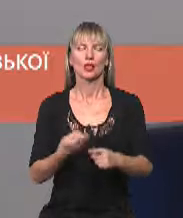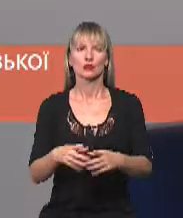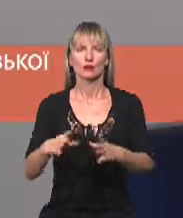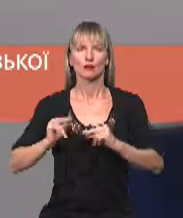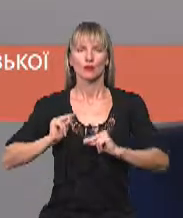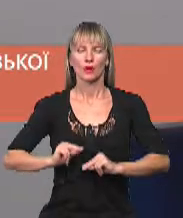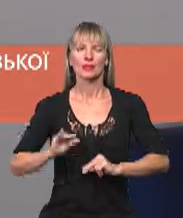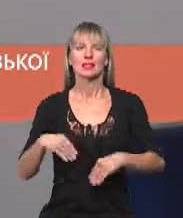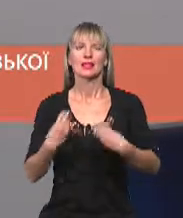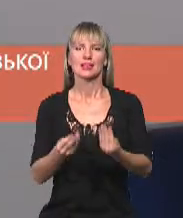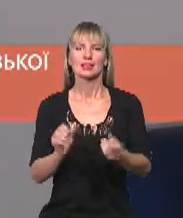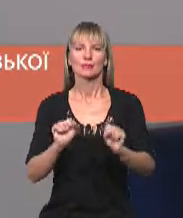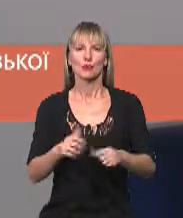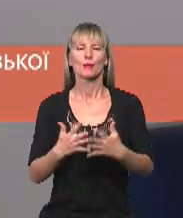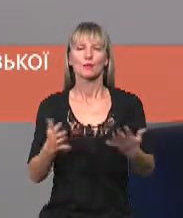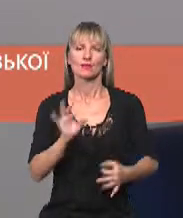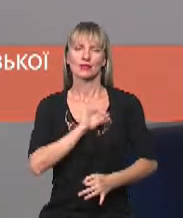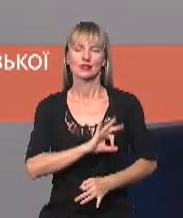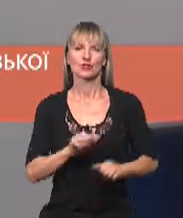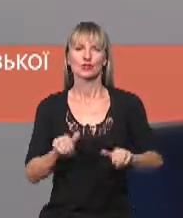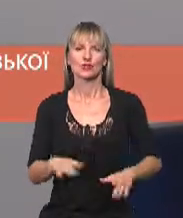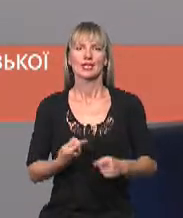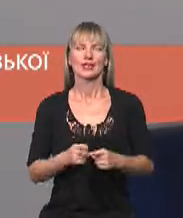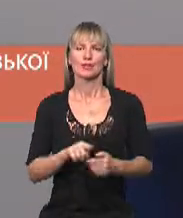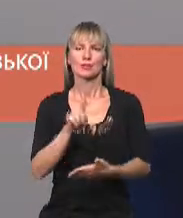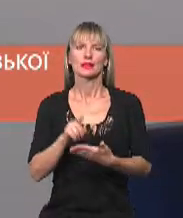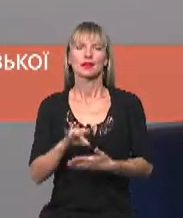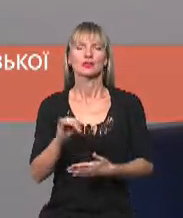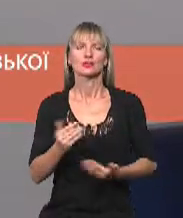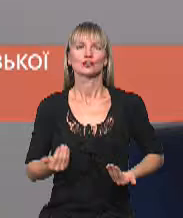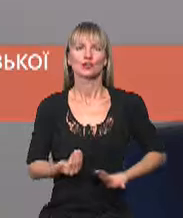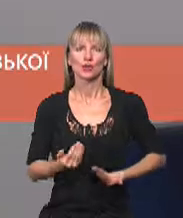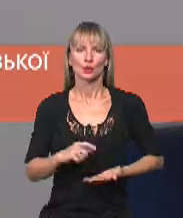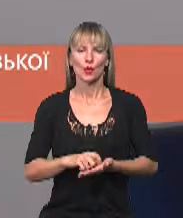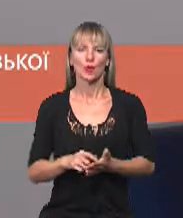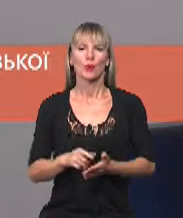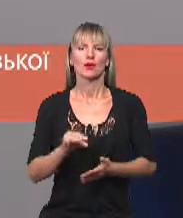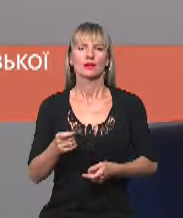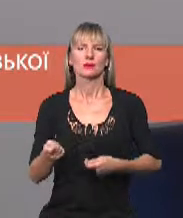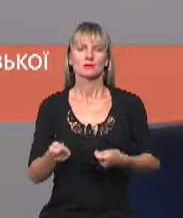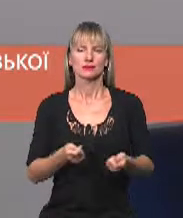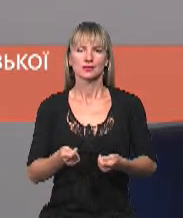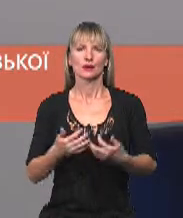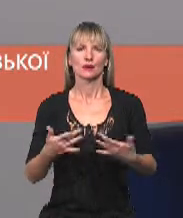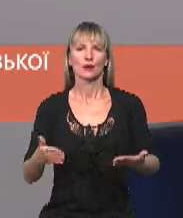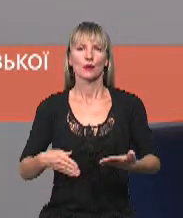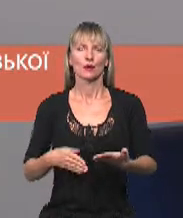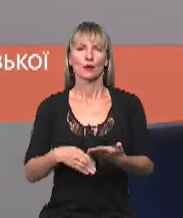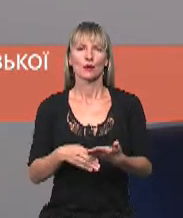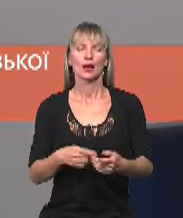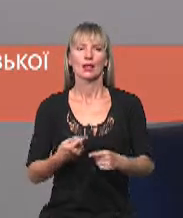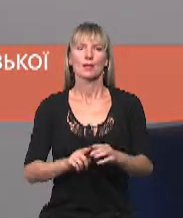співпрацю, і дасть змогу більш ефективно вирішувати ці питання із житлом, із адміністративними, соціальними послугами і таке інше. Тобто, може,